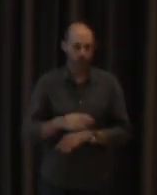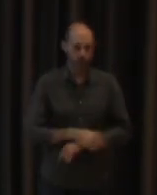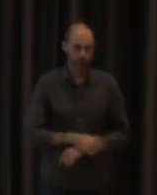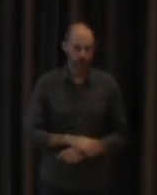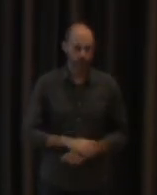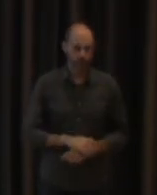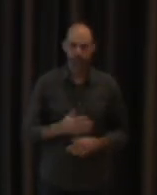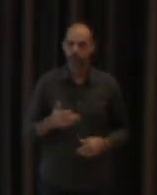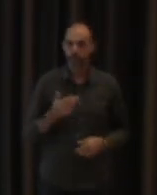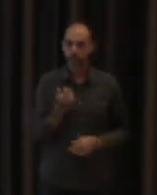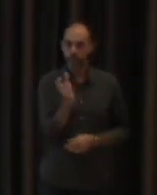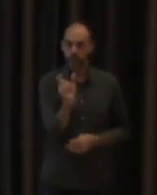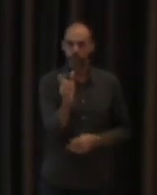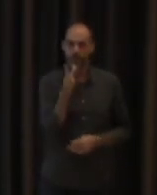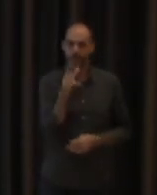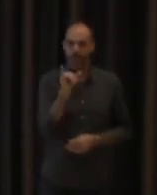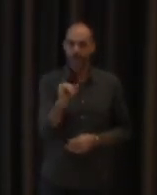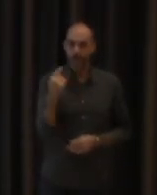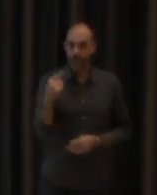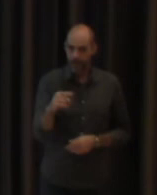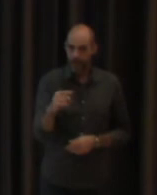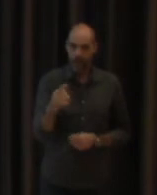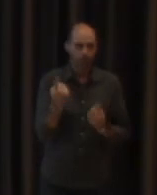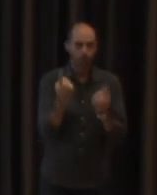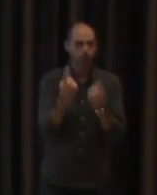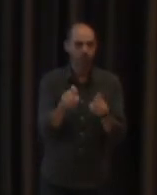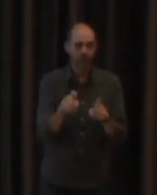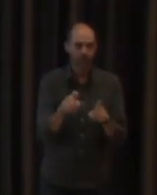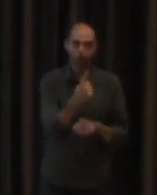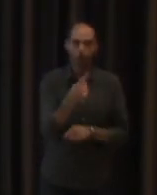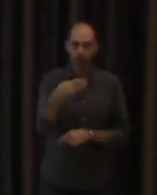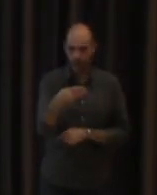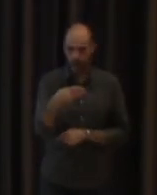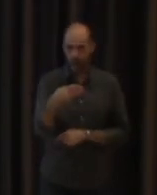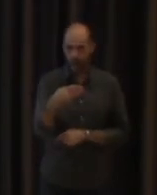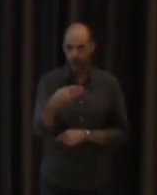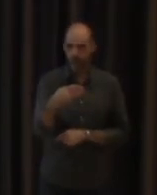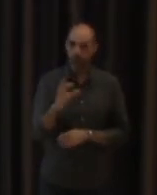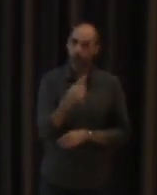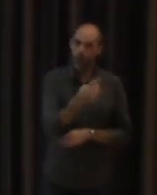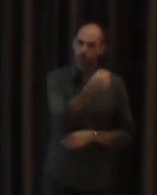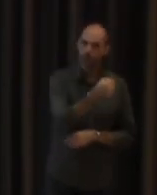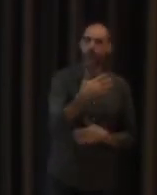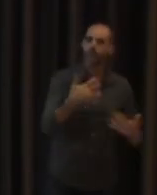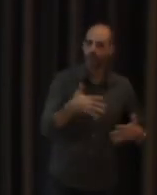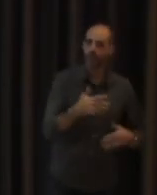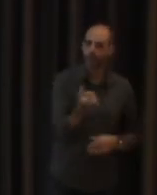tant, la presència del pronom i, en un cas com el d'11B, no és necessària, i ho era, en canvi, en el cas de 11A.